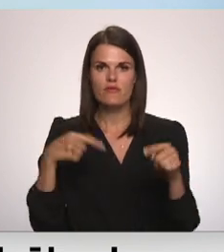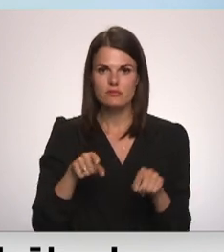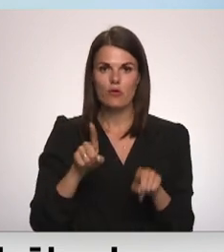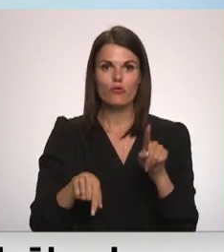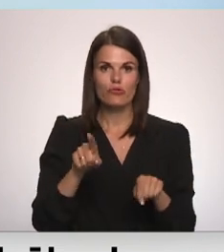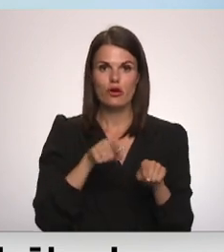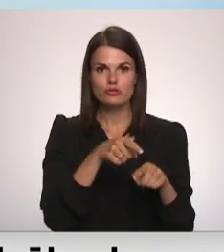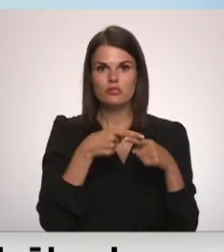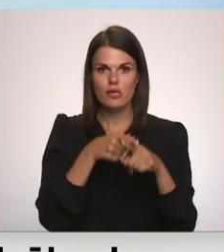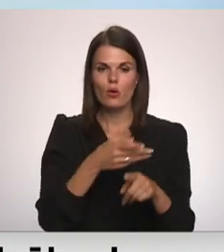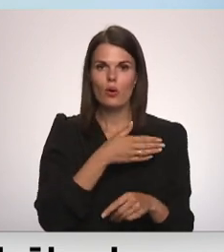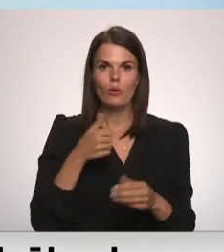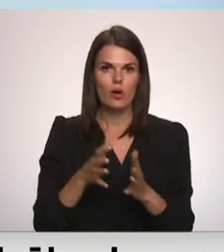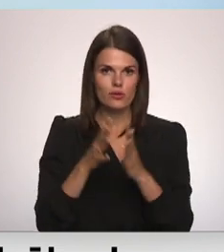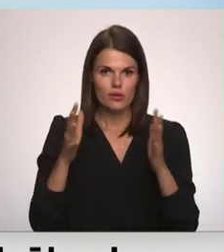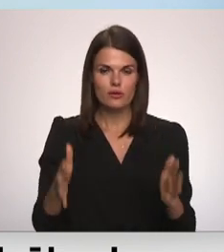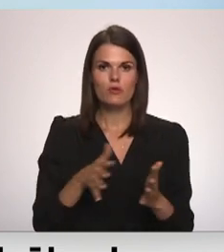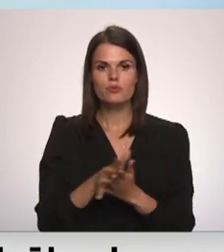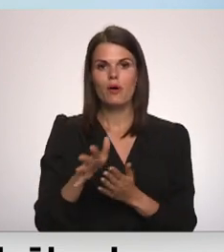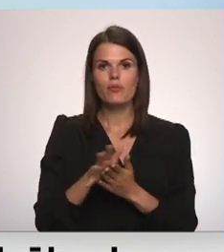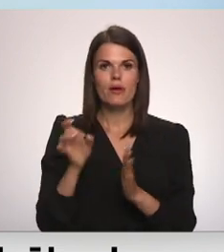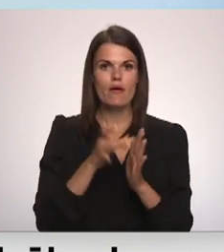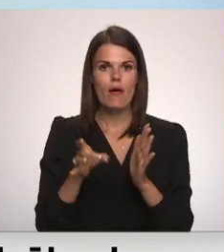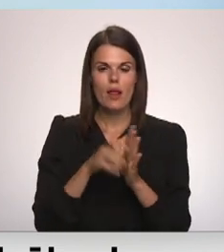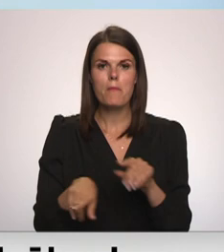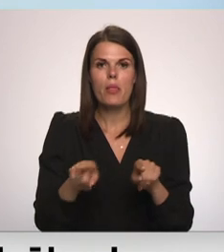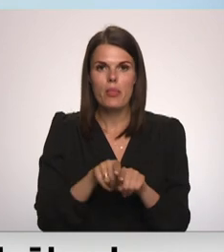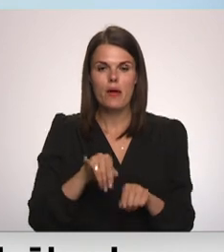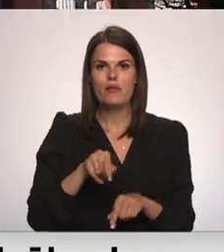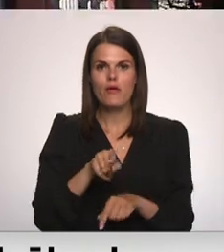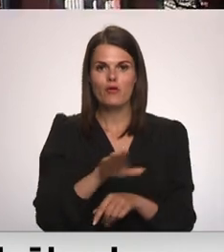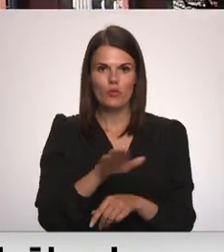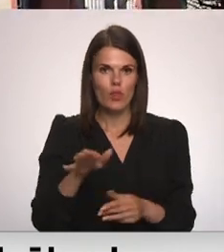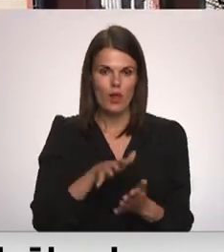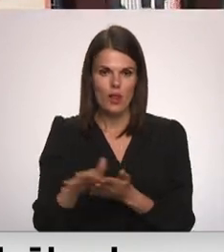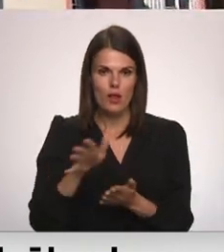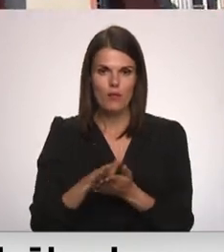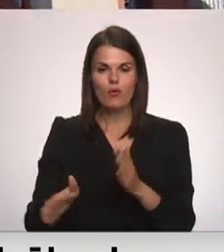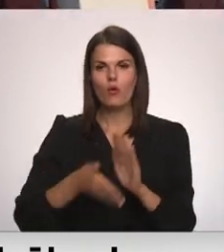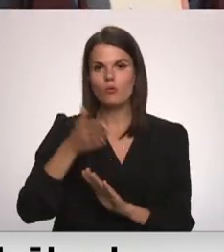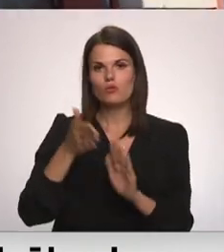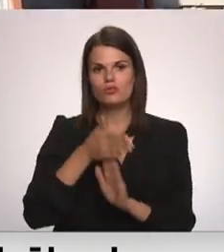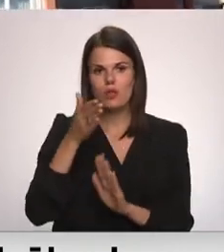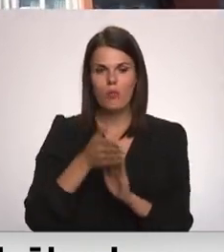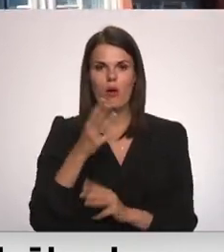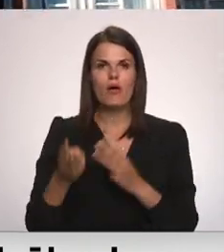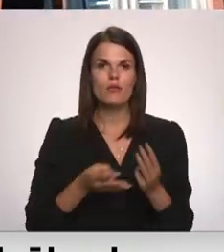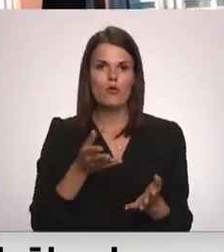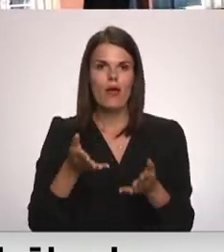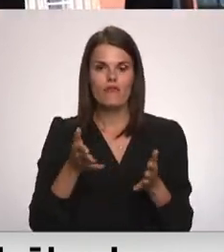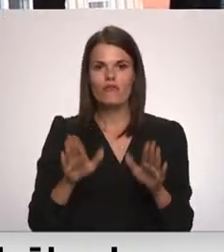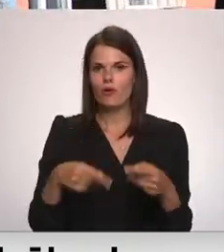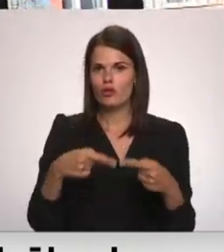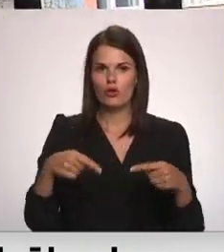iekārtas, kuras ļoti daudz patēra elektrību pat tad, kad viņi netiek lietot. Uzlabot energoefektivitāti var